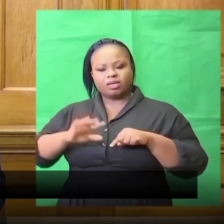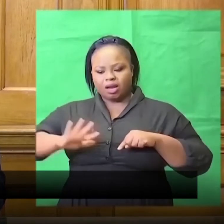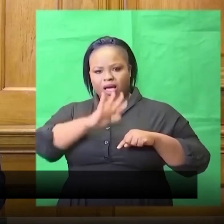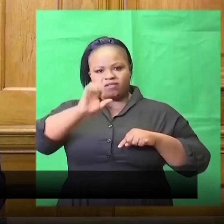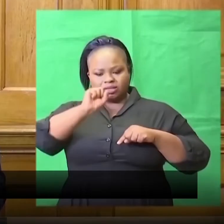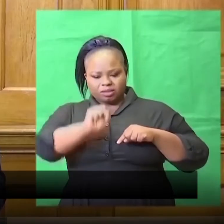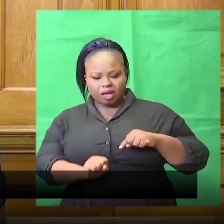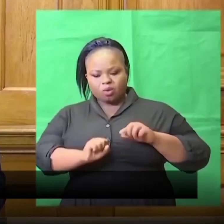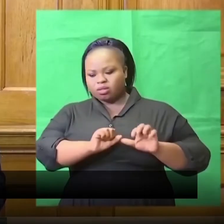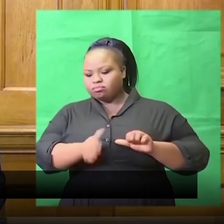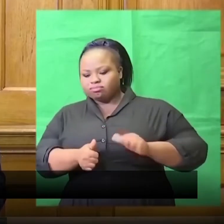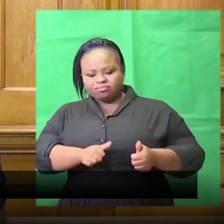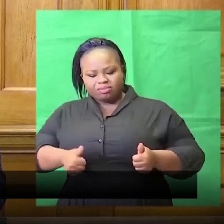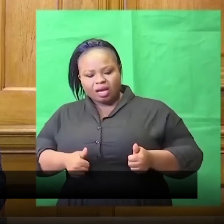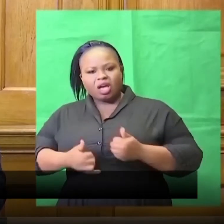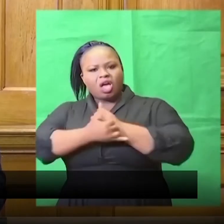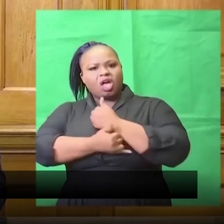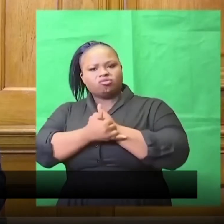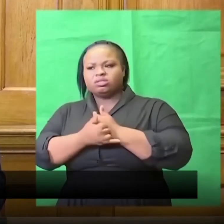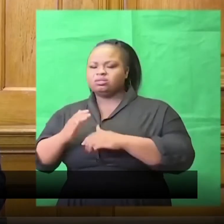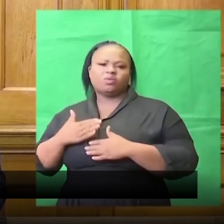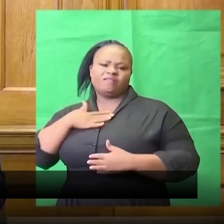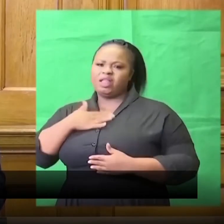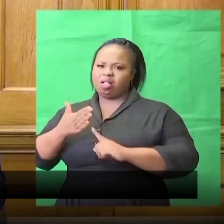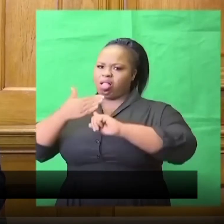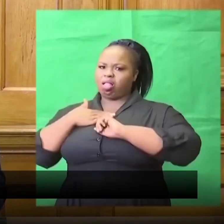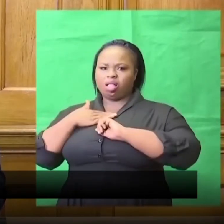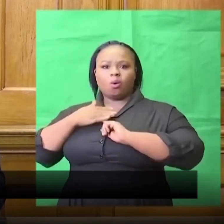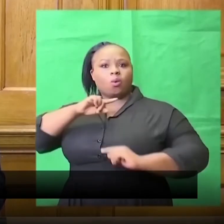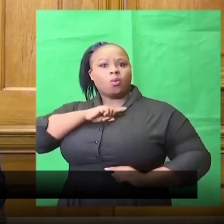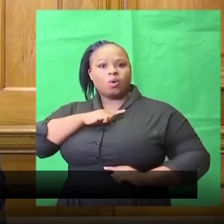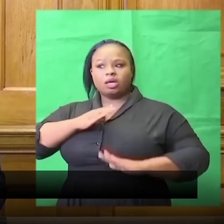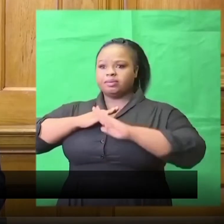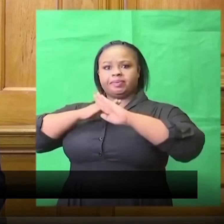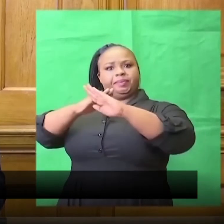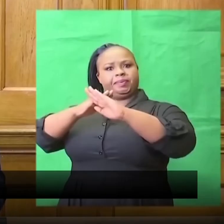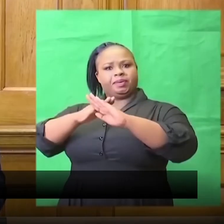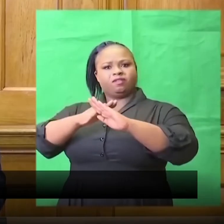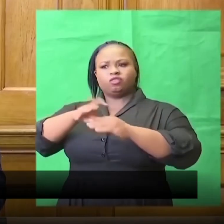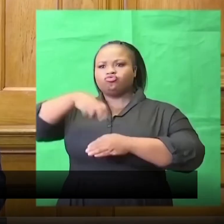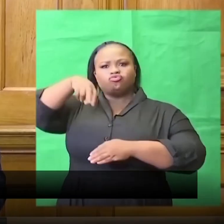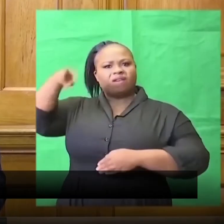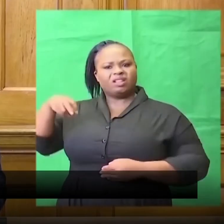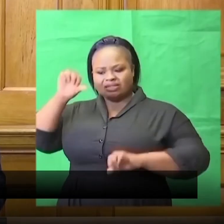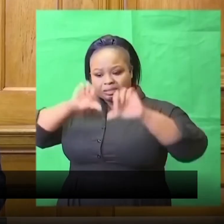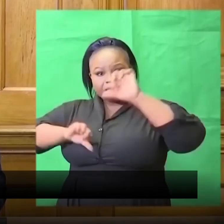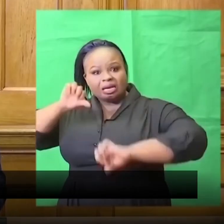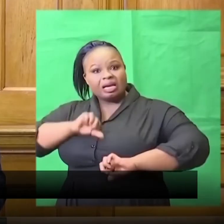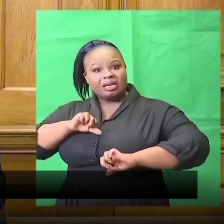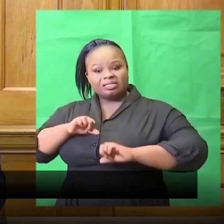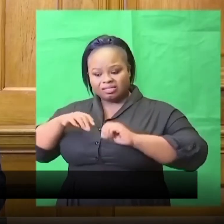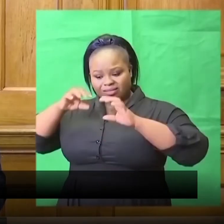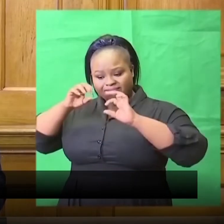akadályozzák meg az új variáns terjedését viszont tovább károsítják a gazdaságot és aláássák a világjárványra való